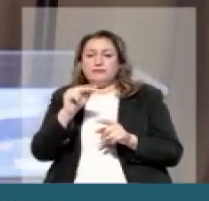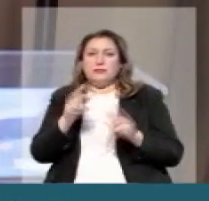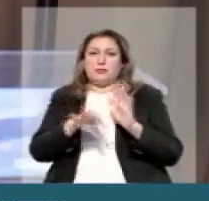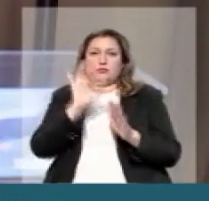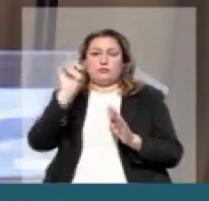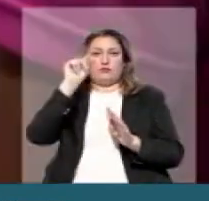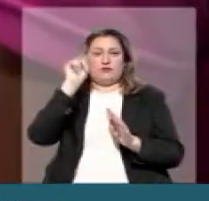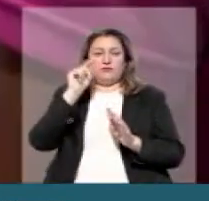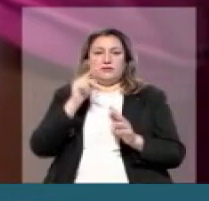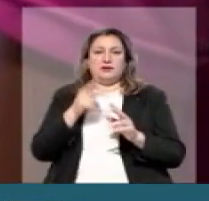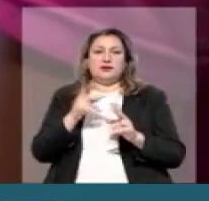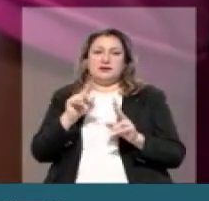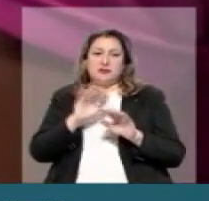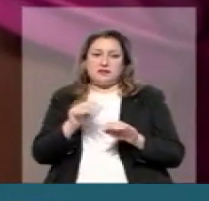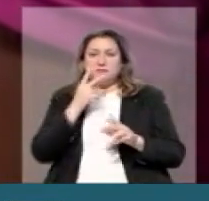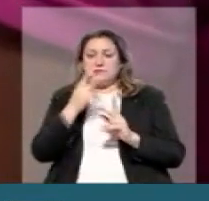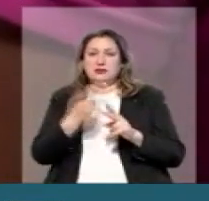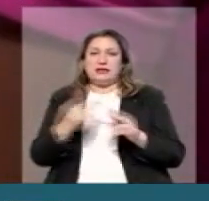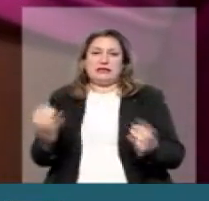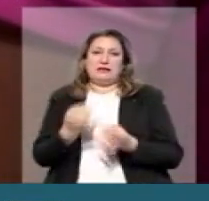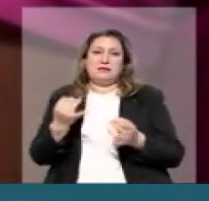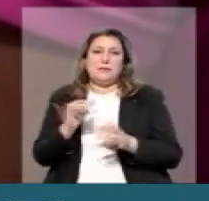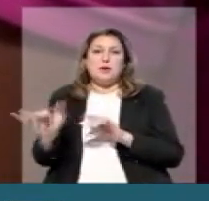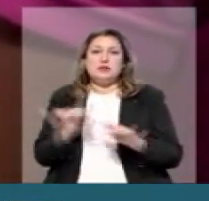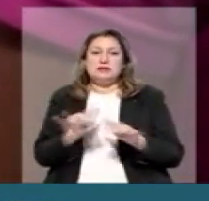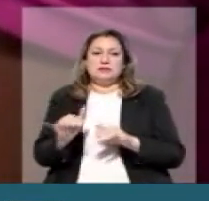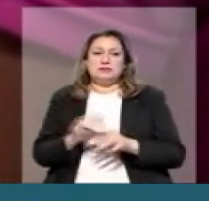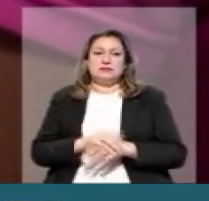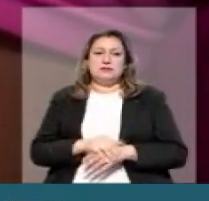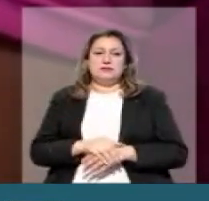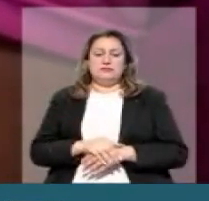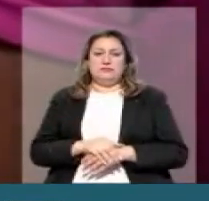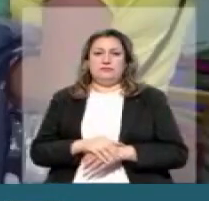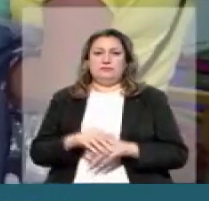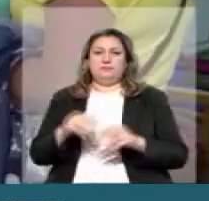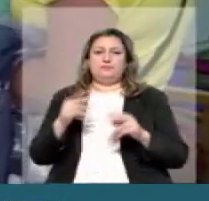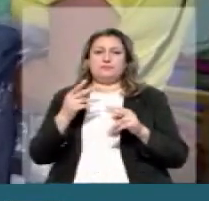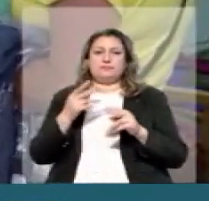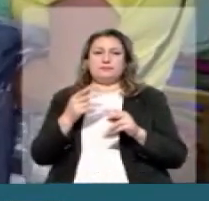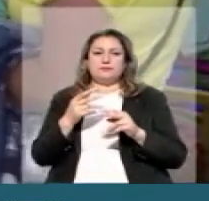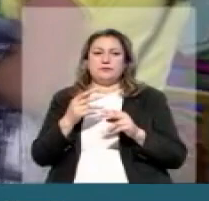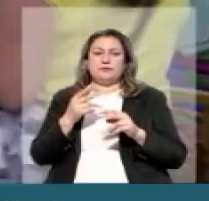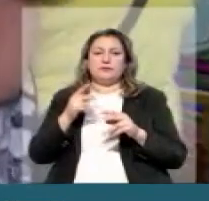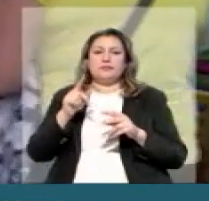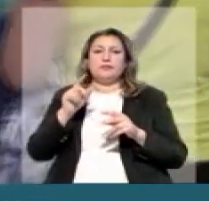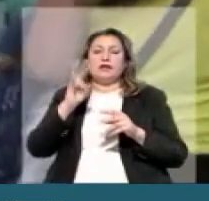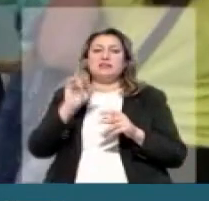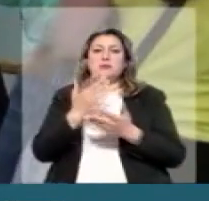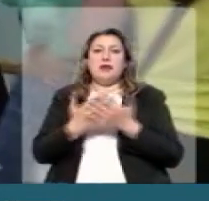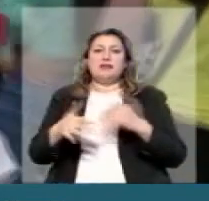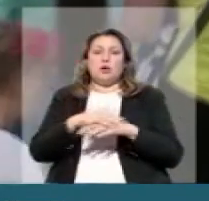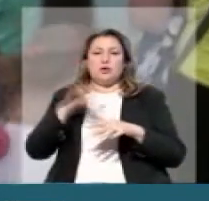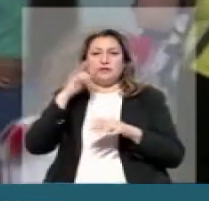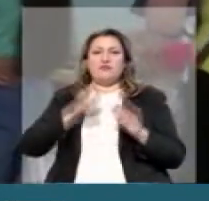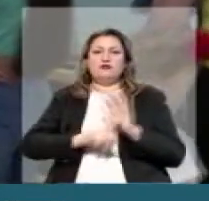мультфильмдер дайын болады. Қазақстан халық ассамблеясы жанынан құралған қоғамдық келісім мекемесі бұл іс-шараны обастан қолдап келеді.